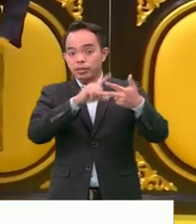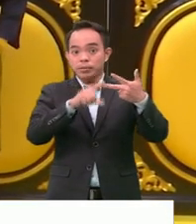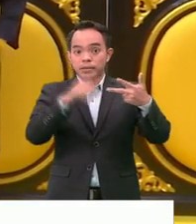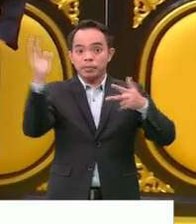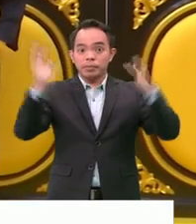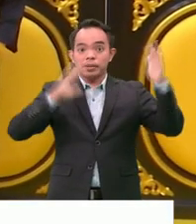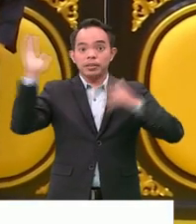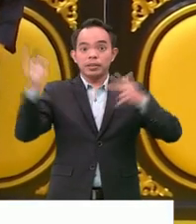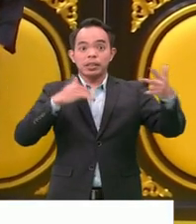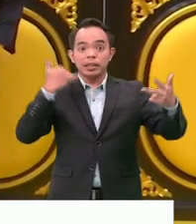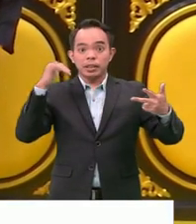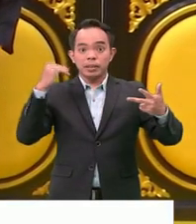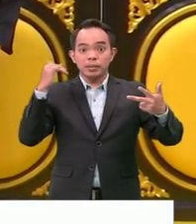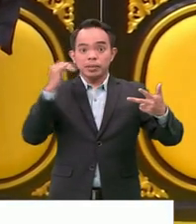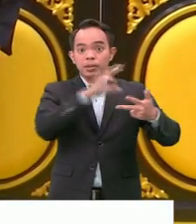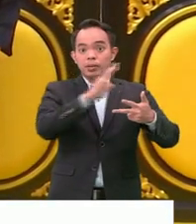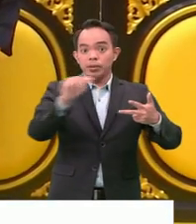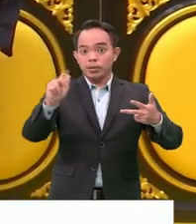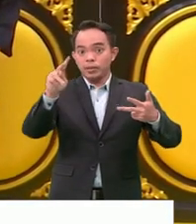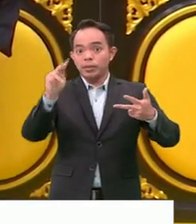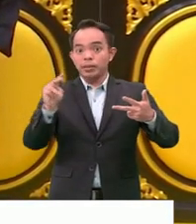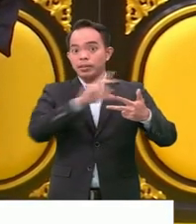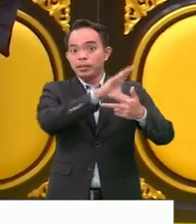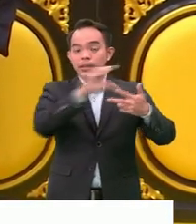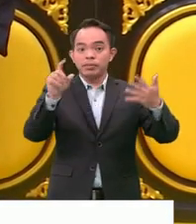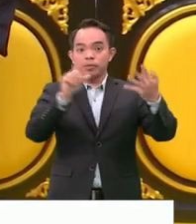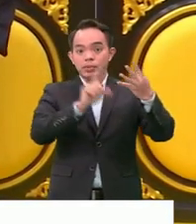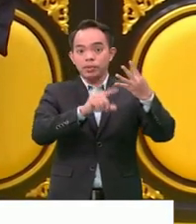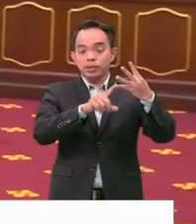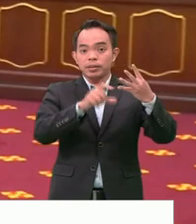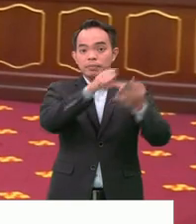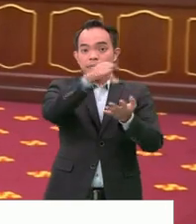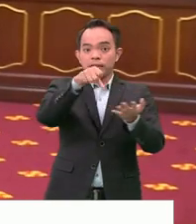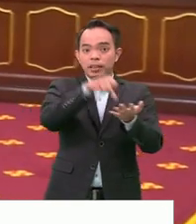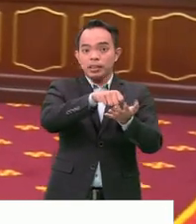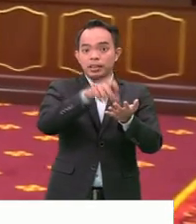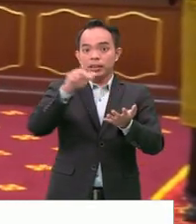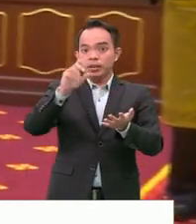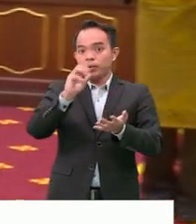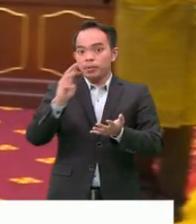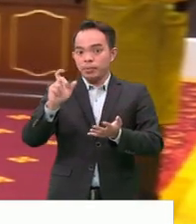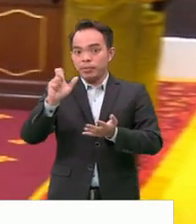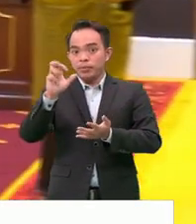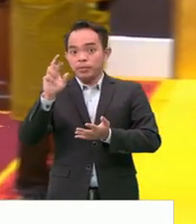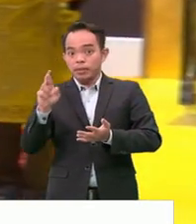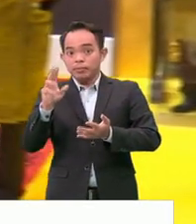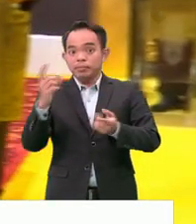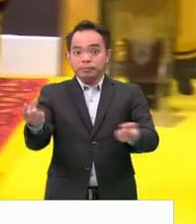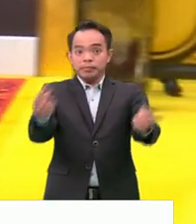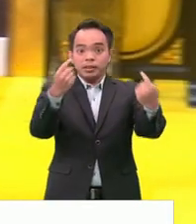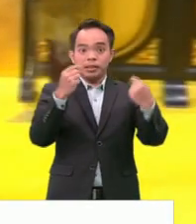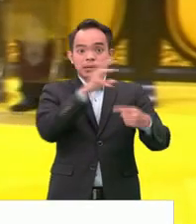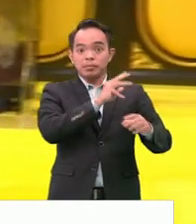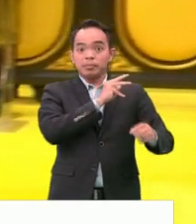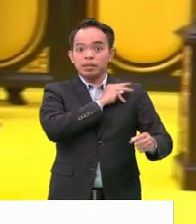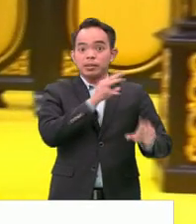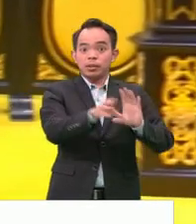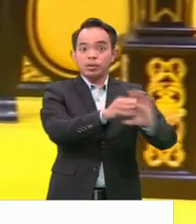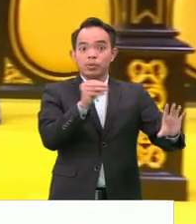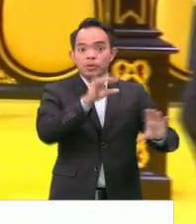ke Arab Saudi Datuk one side one Abdullah dan duta besar Malaysia ke Iran Chaeri Umar turut hadir timbalan menteri Wardah tuh